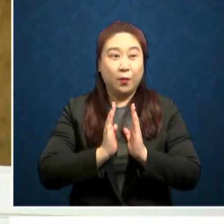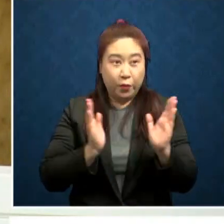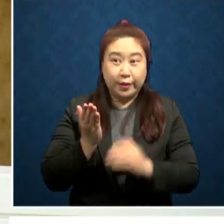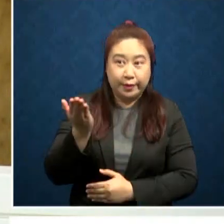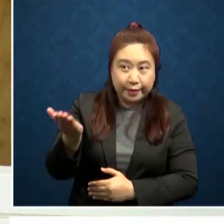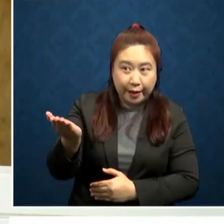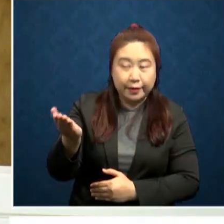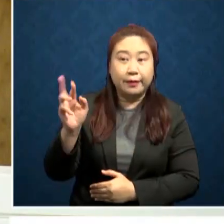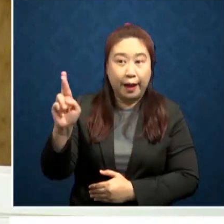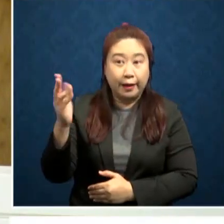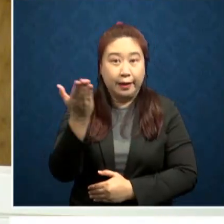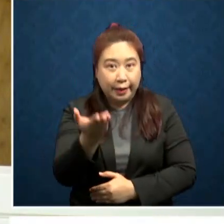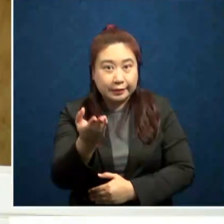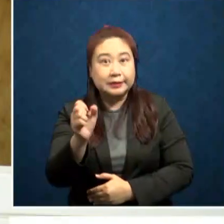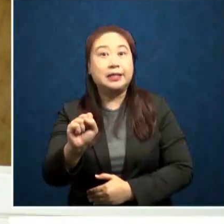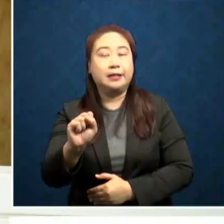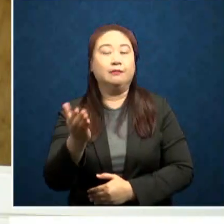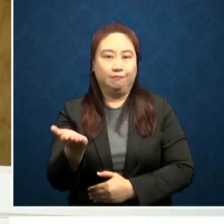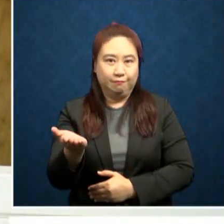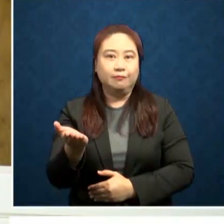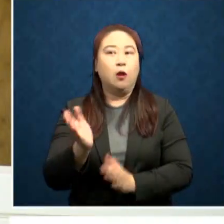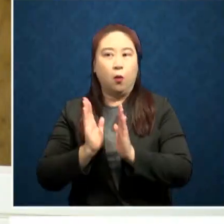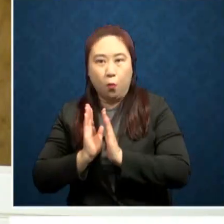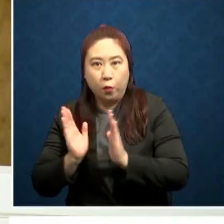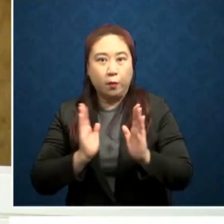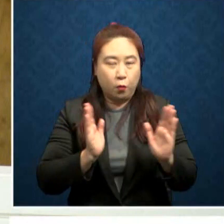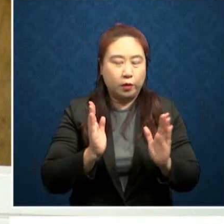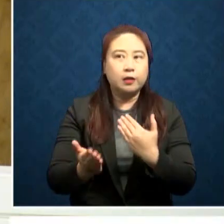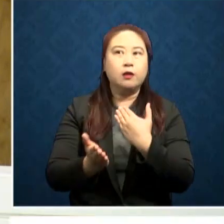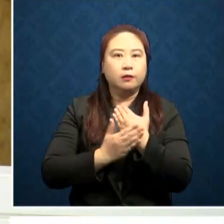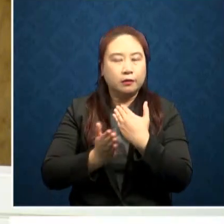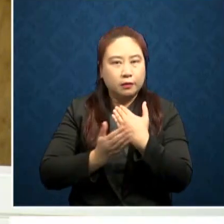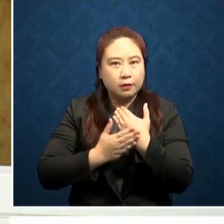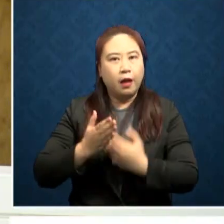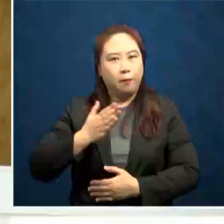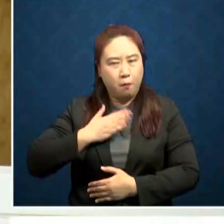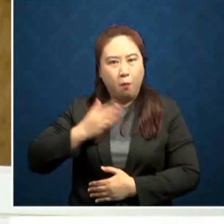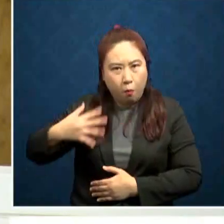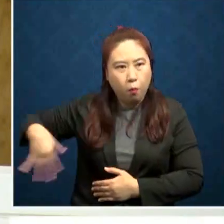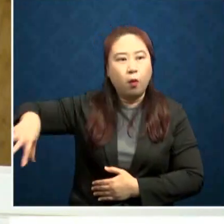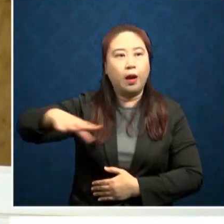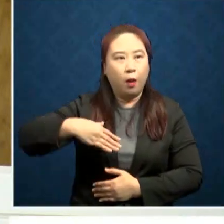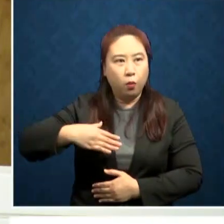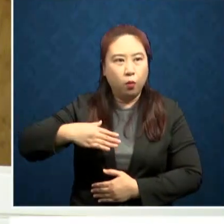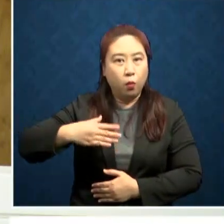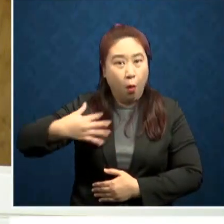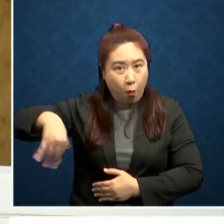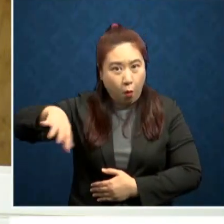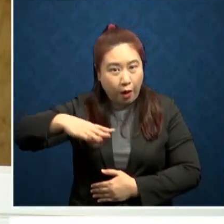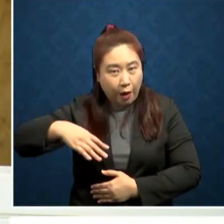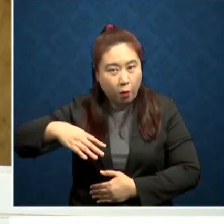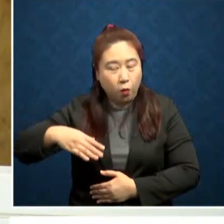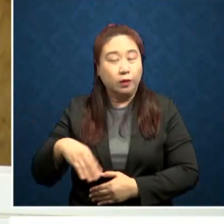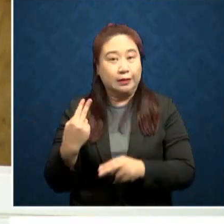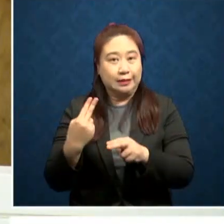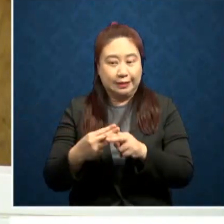ครับแล้วก็ท่านสถิตนะครับในการที่ได้เตือนสติพวกเราที่พวกเราเรียกตัวเองว่า exim